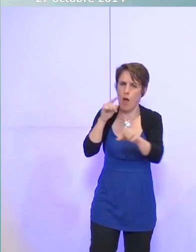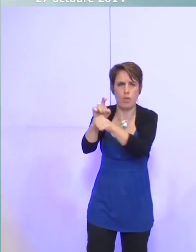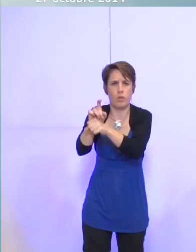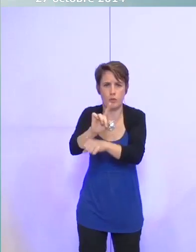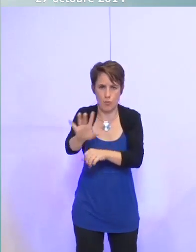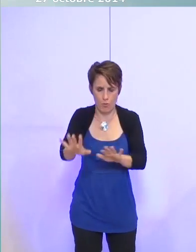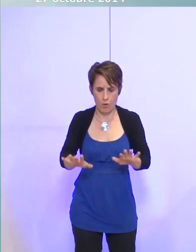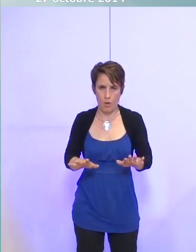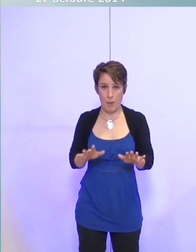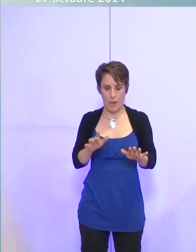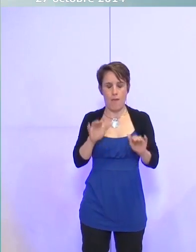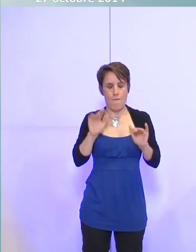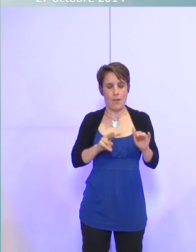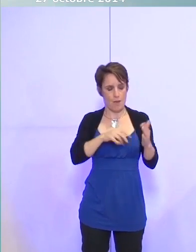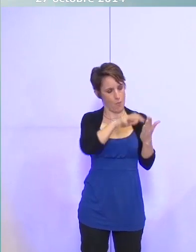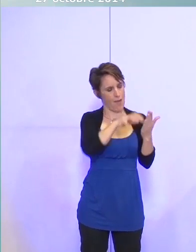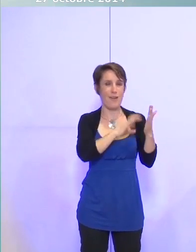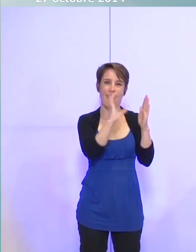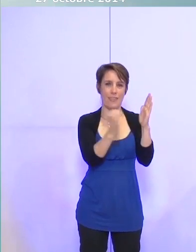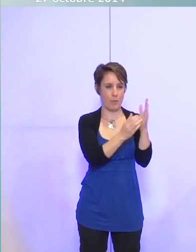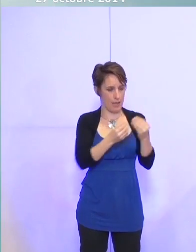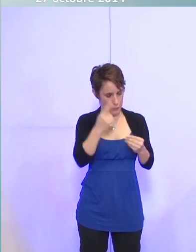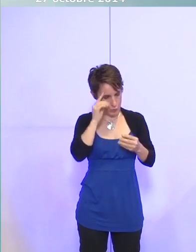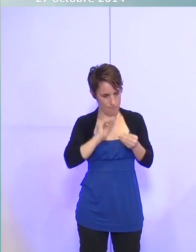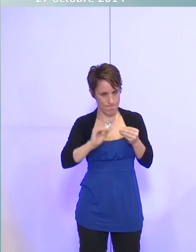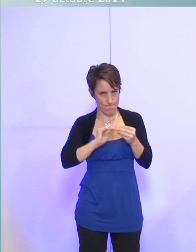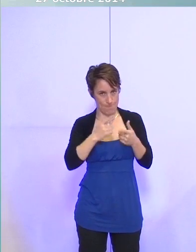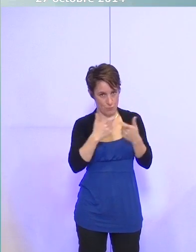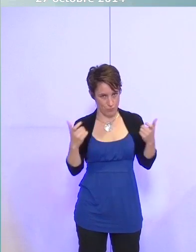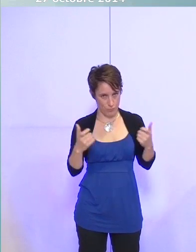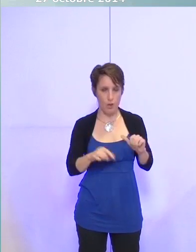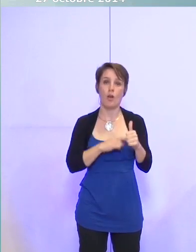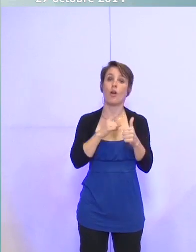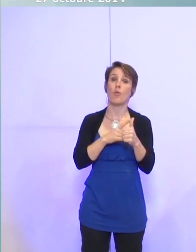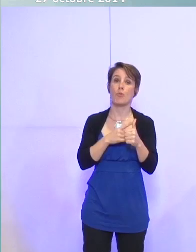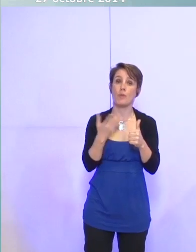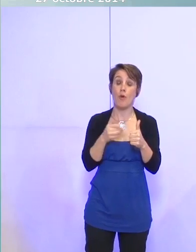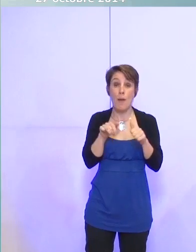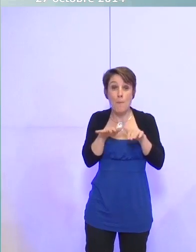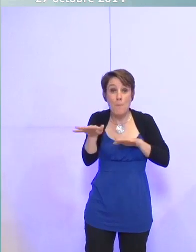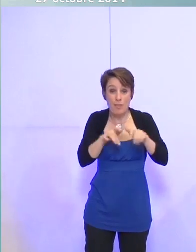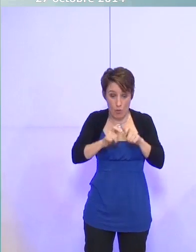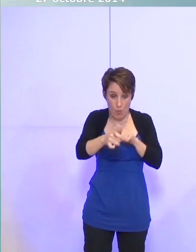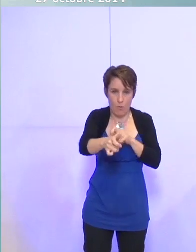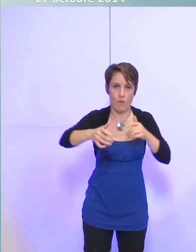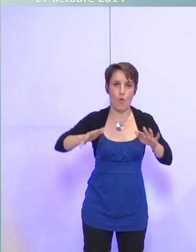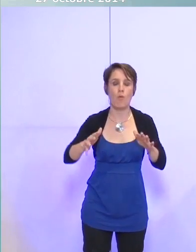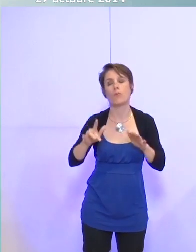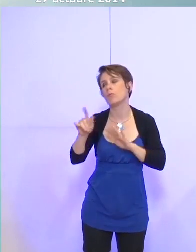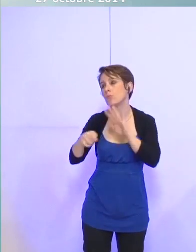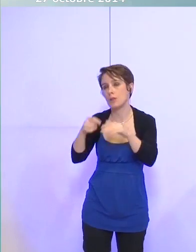multiples interrogations. D'abord, quels seront les modes opératoires à l'œuvre ? Vous n'aurez sans doute pas ce